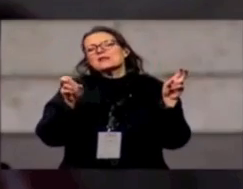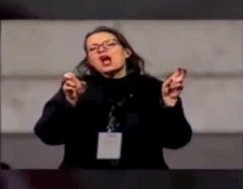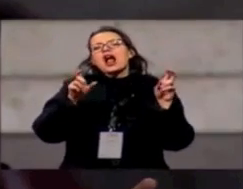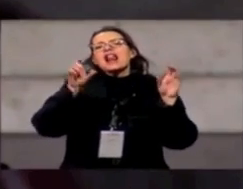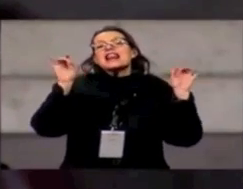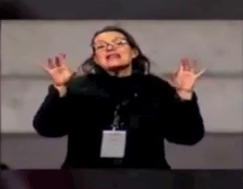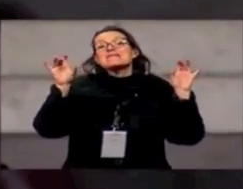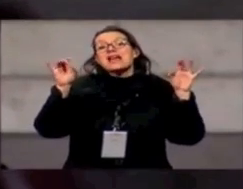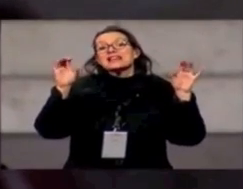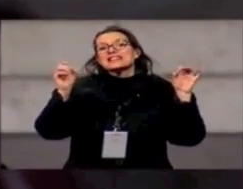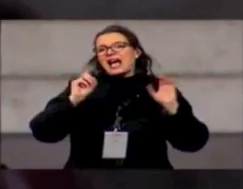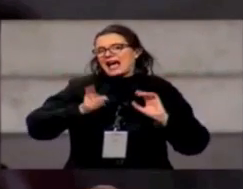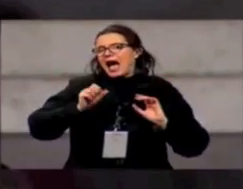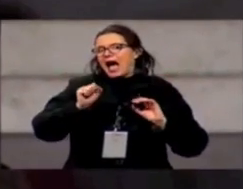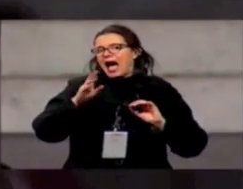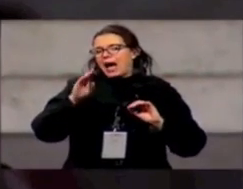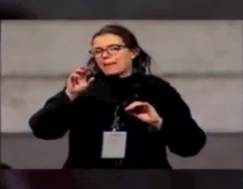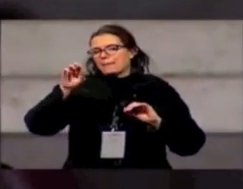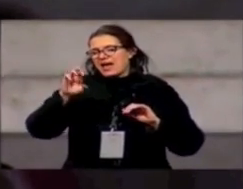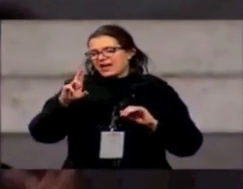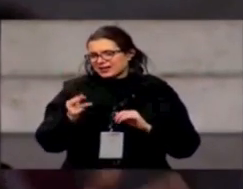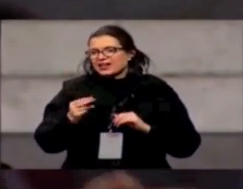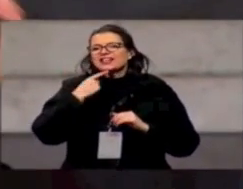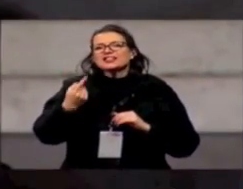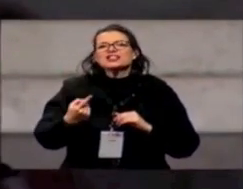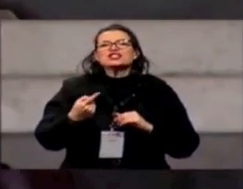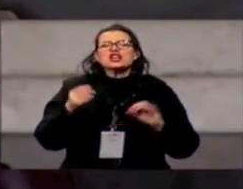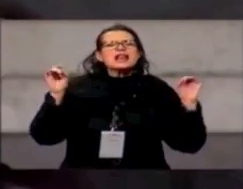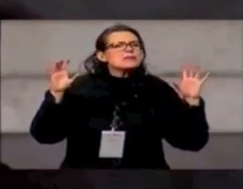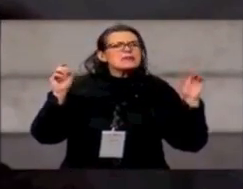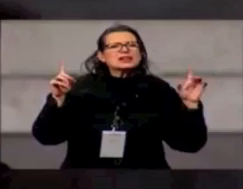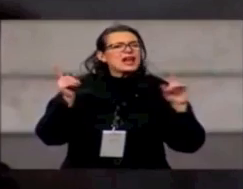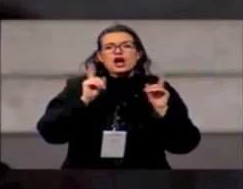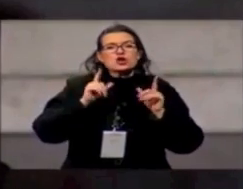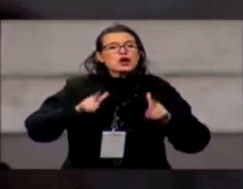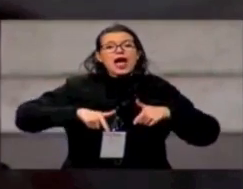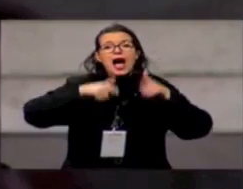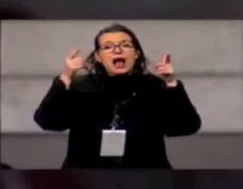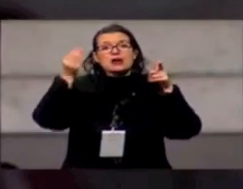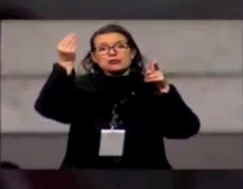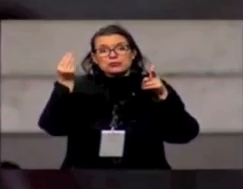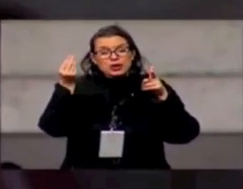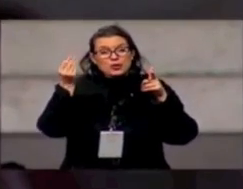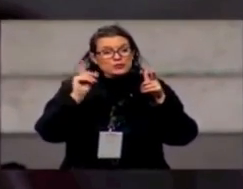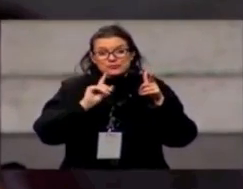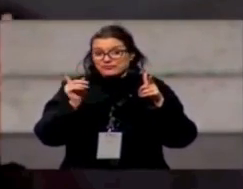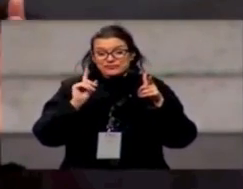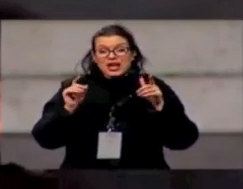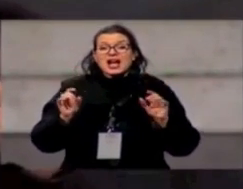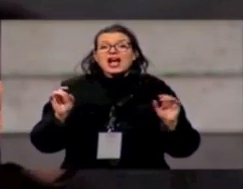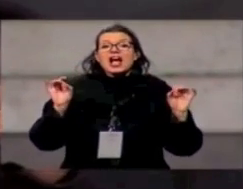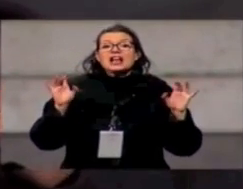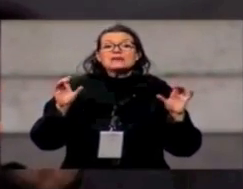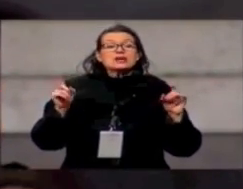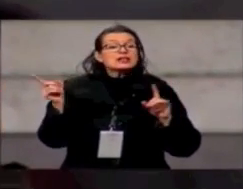che dice la libertà non è Star sopra un albero non è neanche il volo di un moscone La libertà non è uno